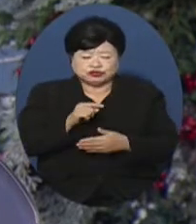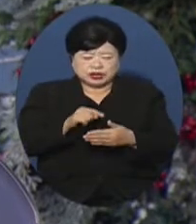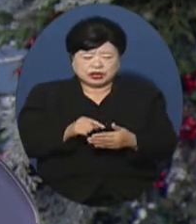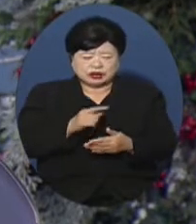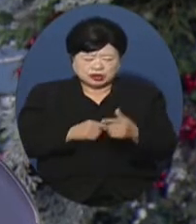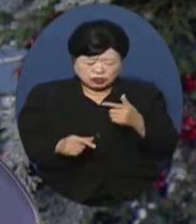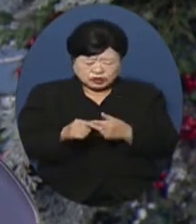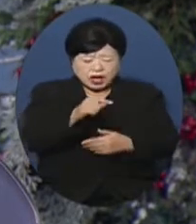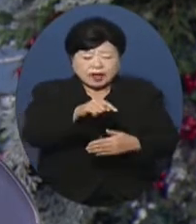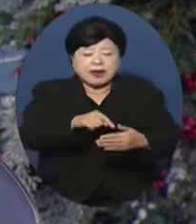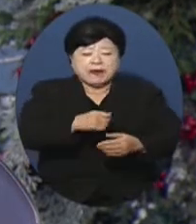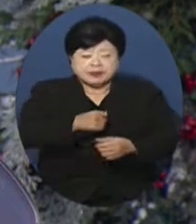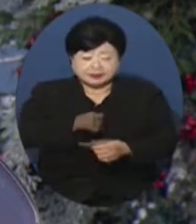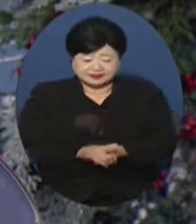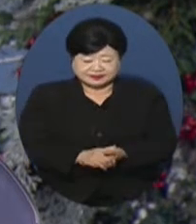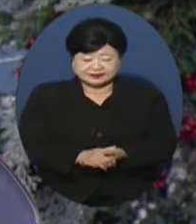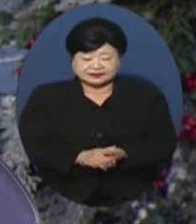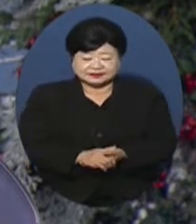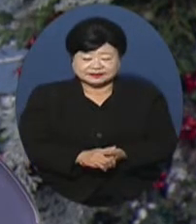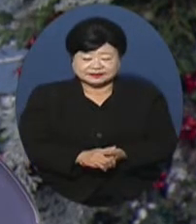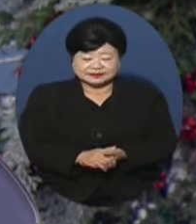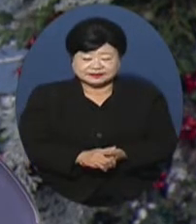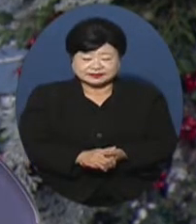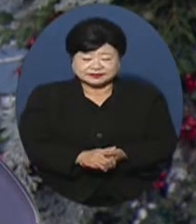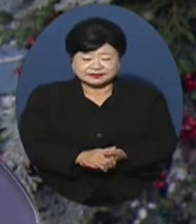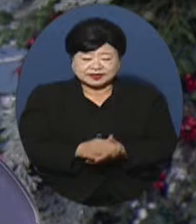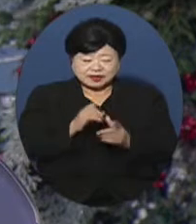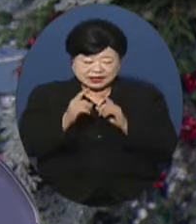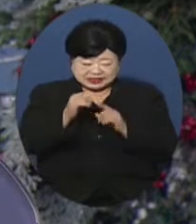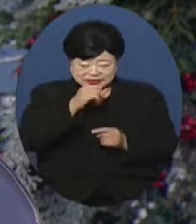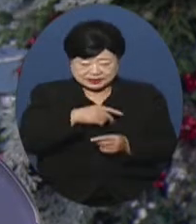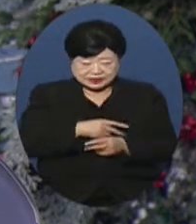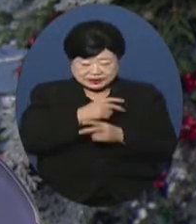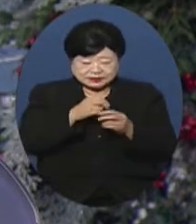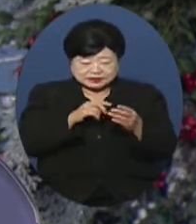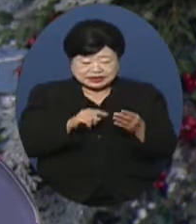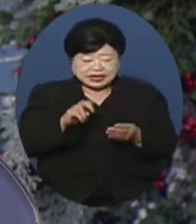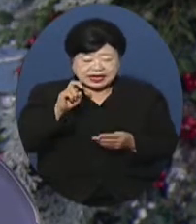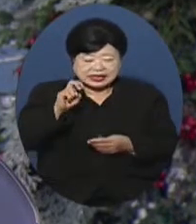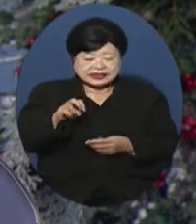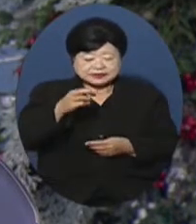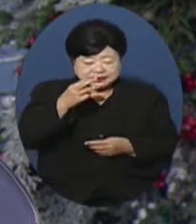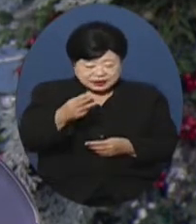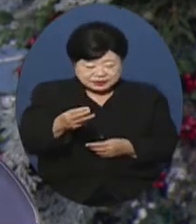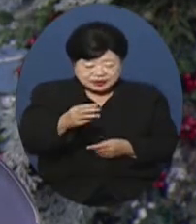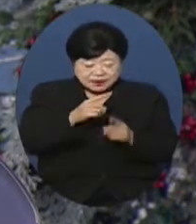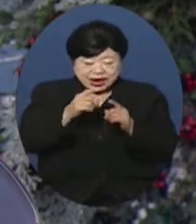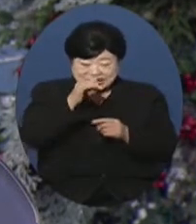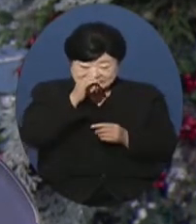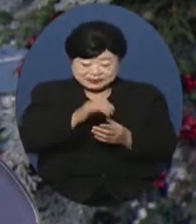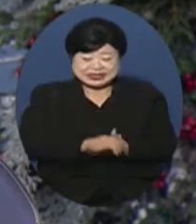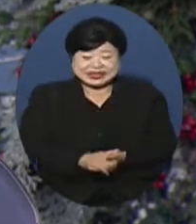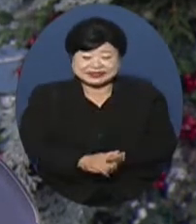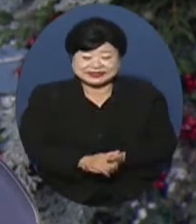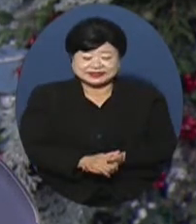내 마음을 지키라 생명의 근원이 해서 의 남이니라 라고 말합니다